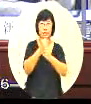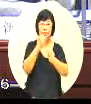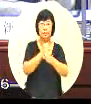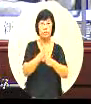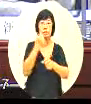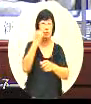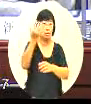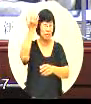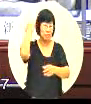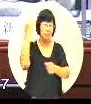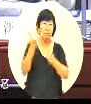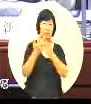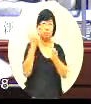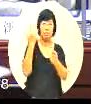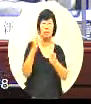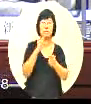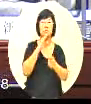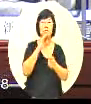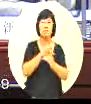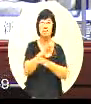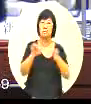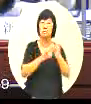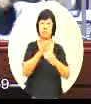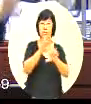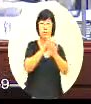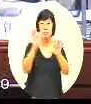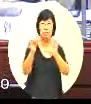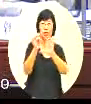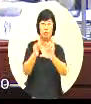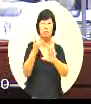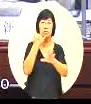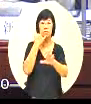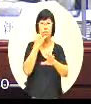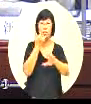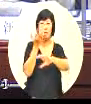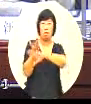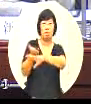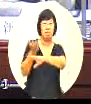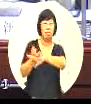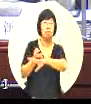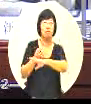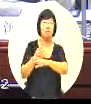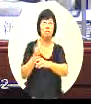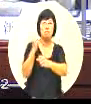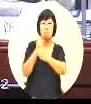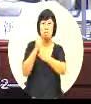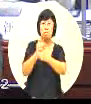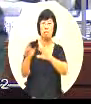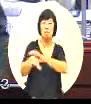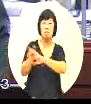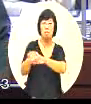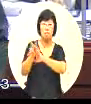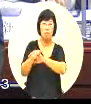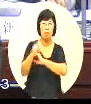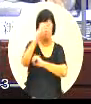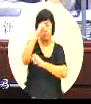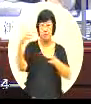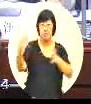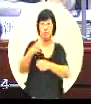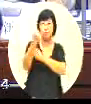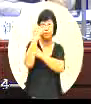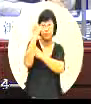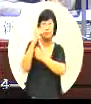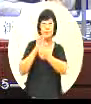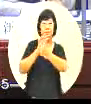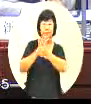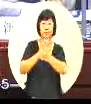过去的被当自由经济示范区， 是空转， 刚刚平坦是没有。这样我们一起努力的。 好，市长，所以你也同意这个看法，我